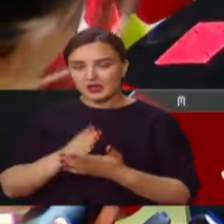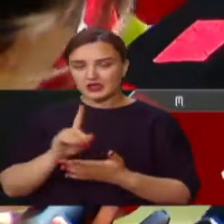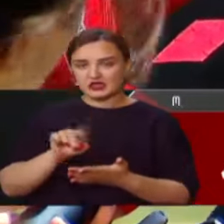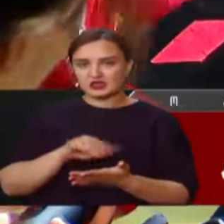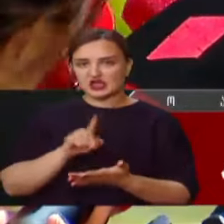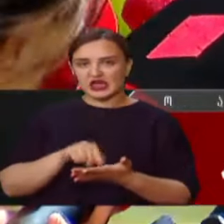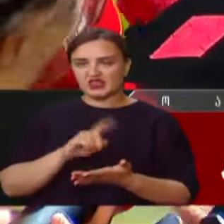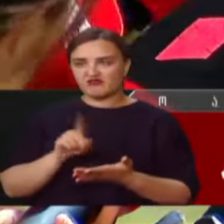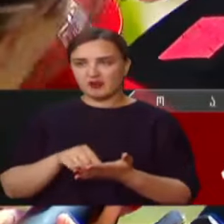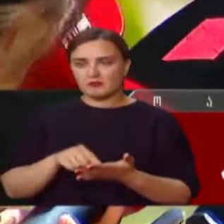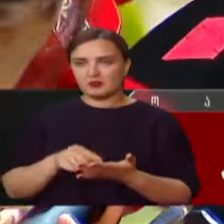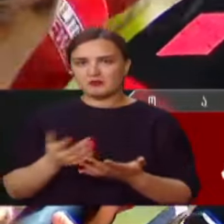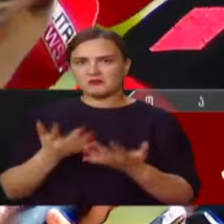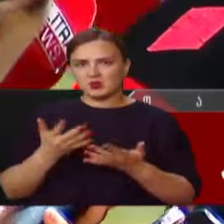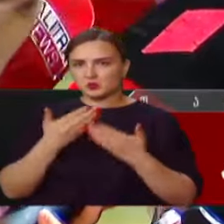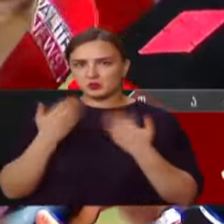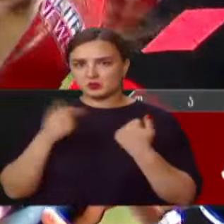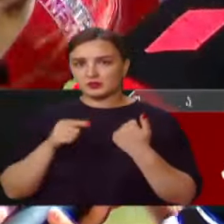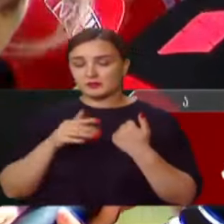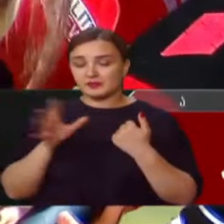არსებობს. ჩვენ